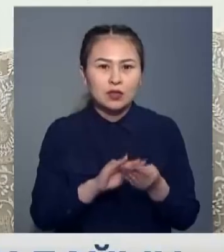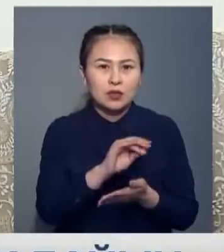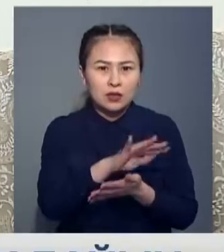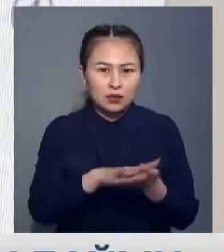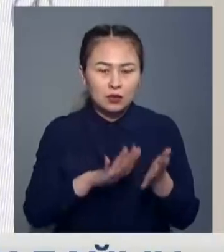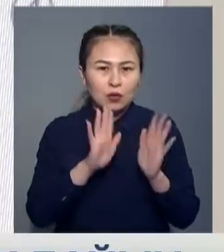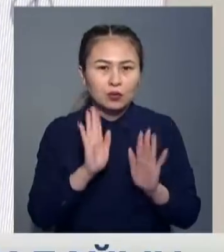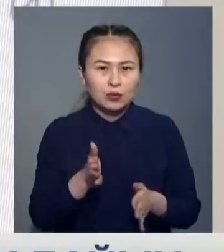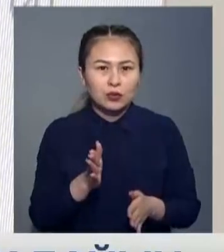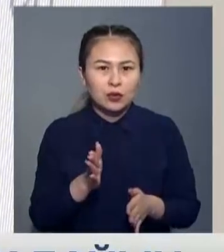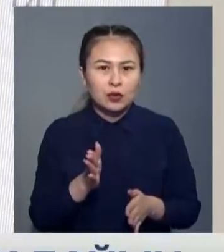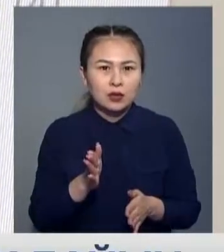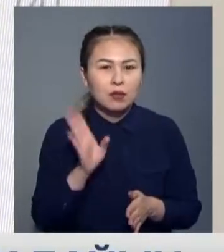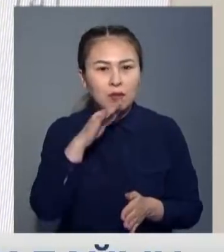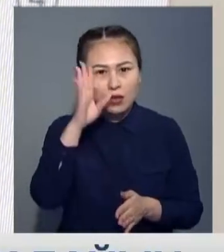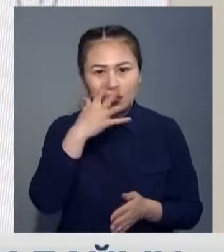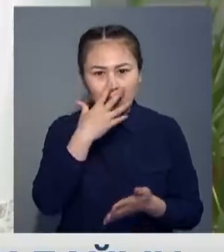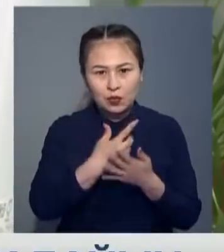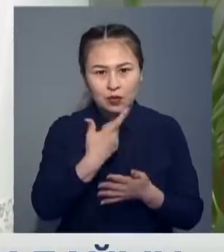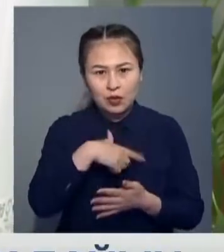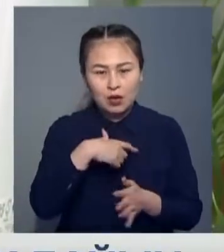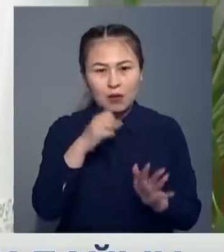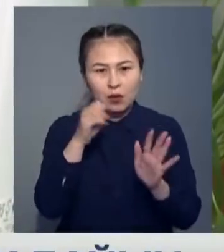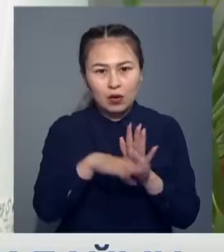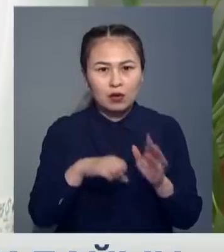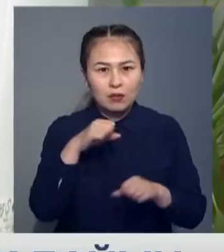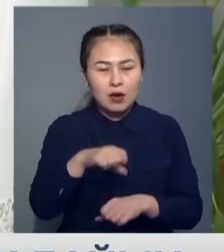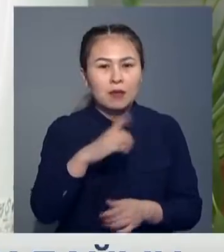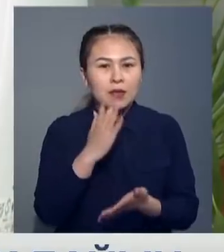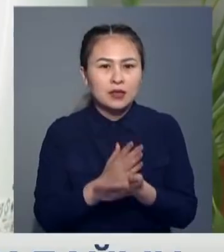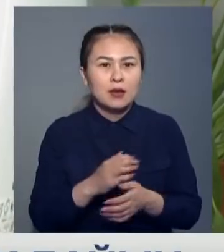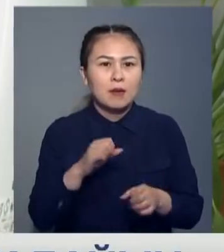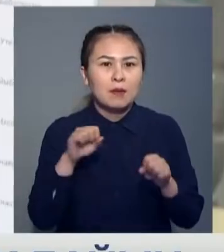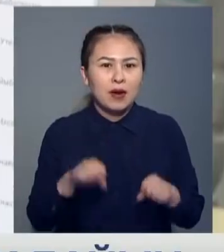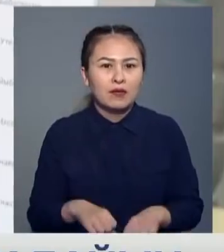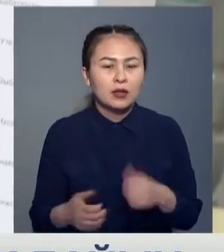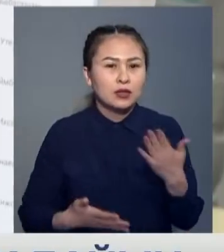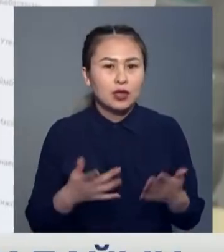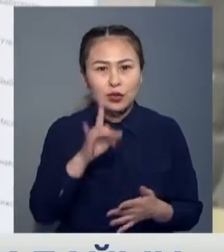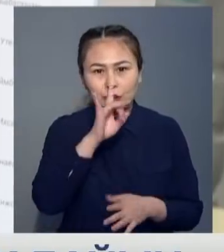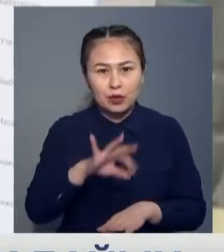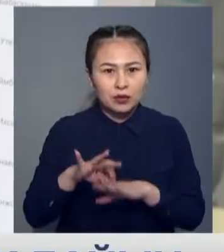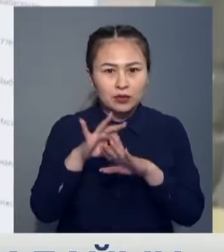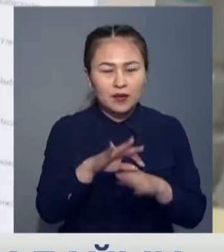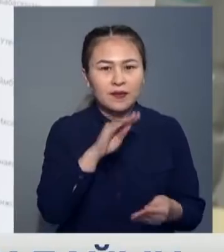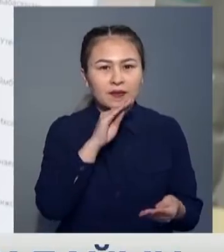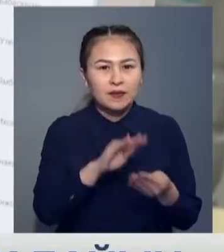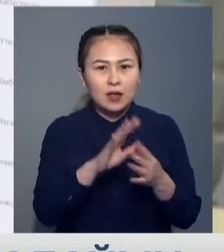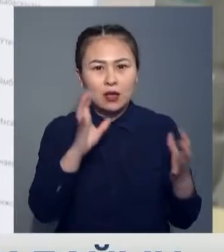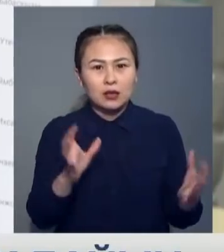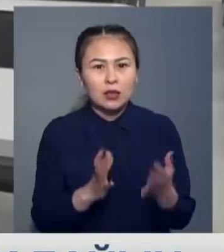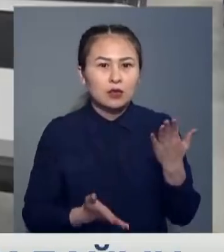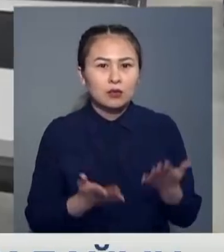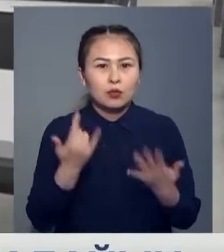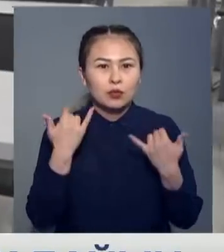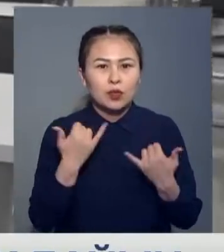режимде жалғастырады. Ата-аналар баласын өздері апаруға құқылы. Апармаған жағдайда баланың орны сақталады. Айта кеткен